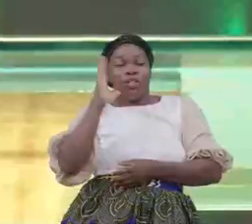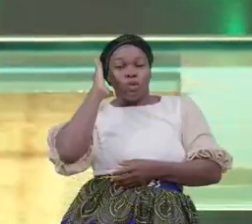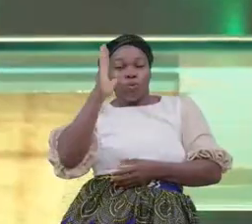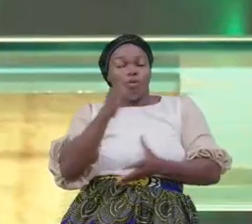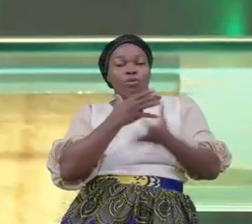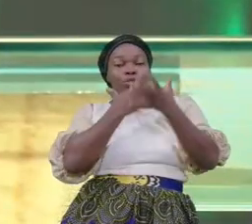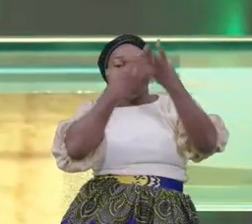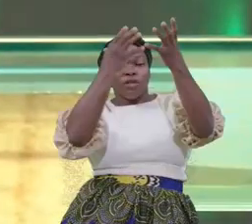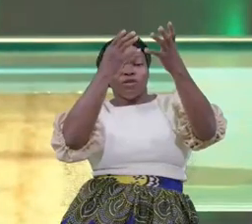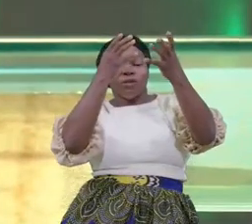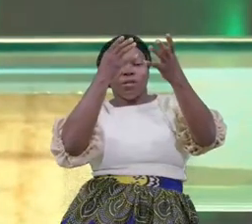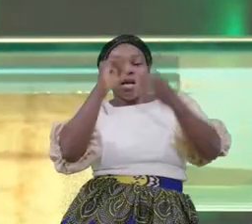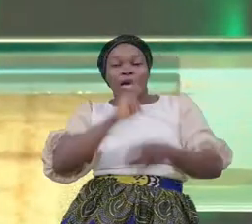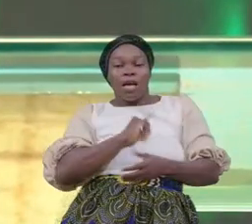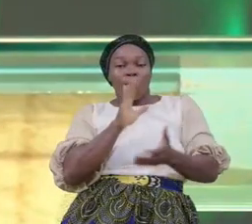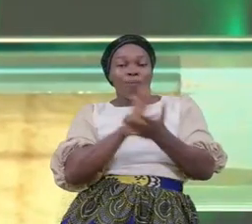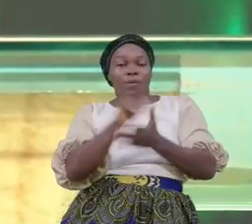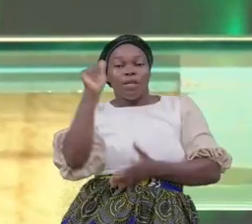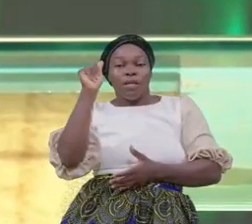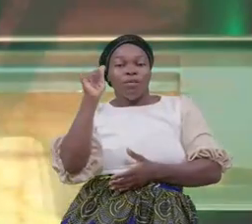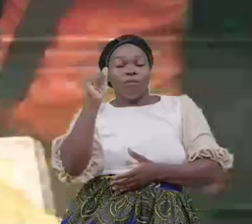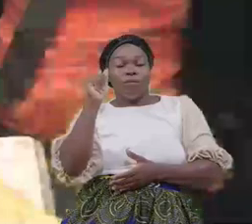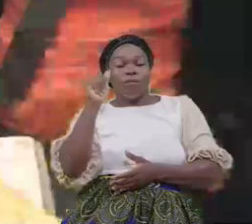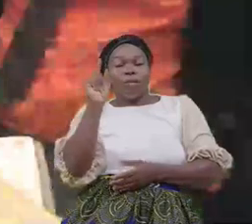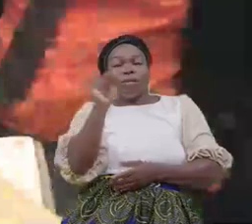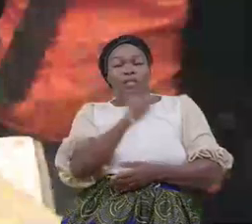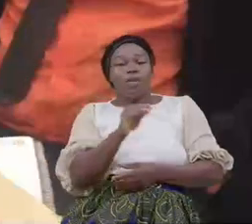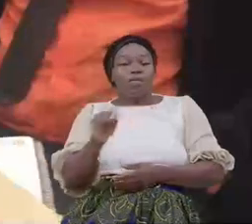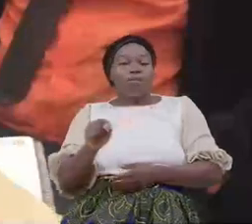crois. C'est pourquoi je crie.